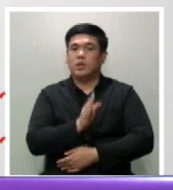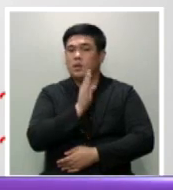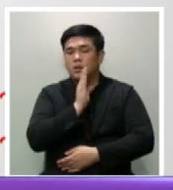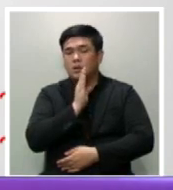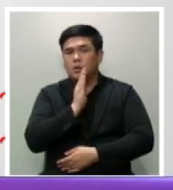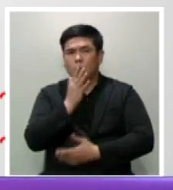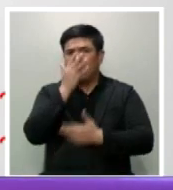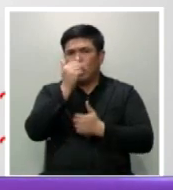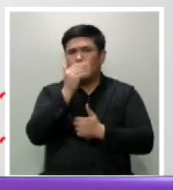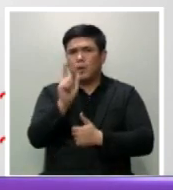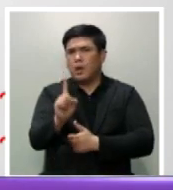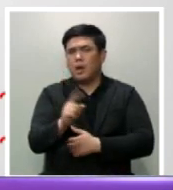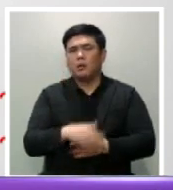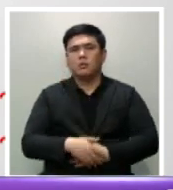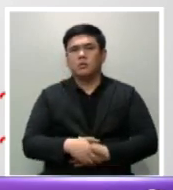าสนใจมาก